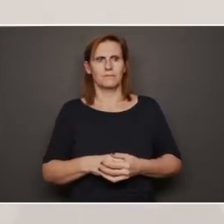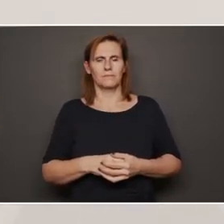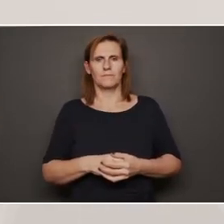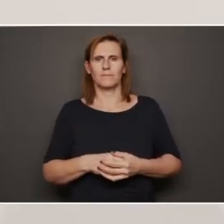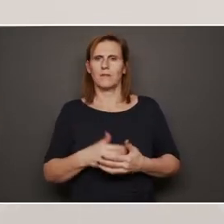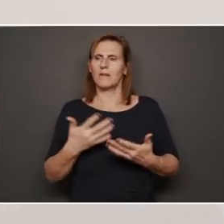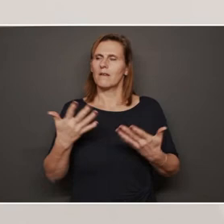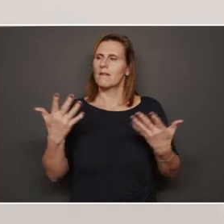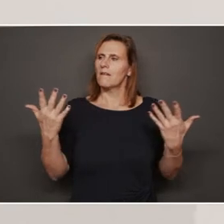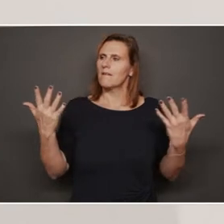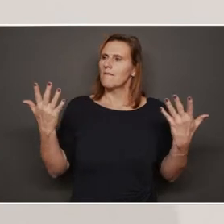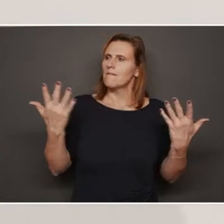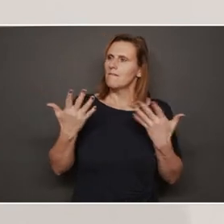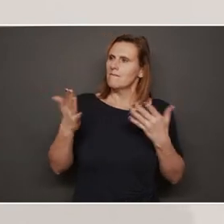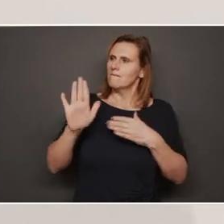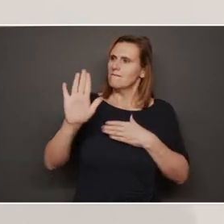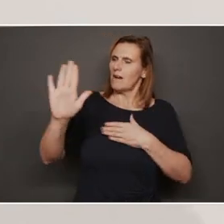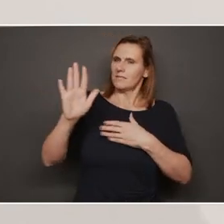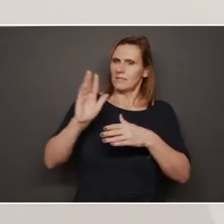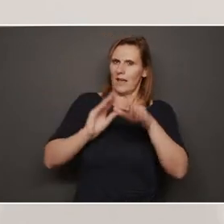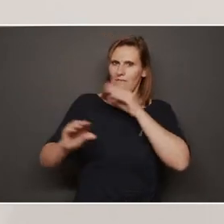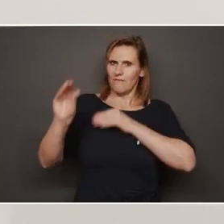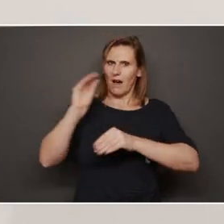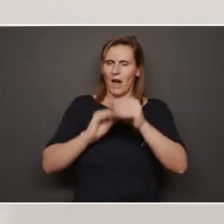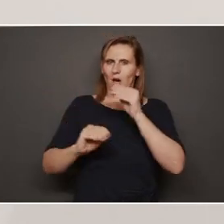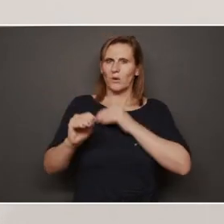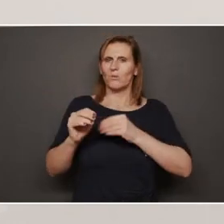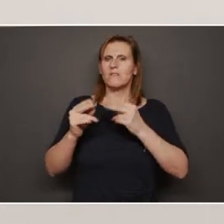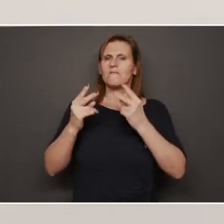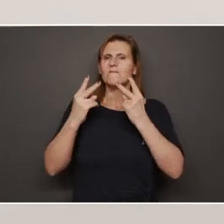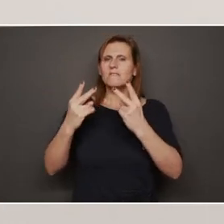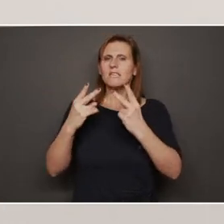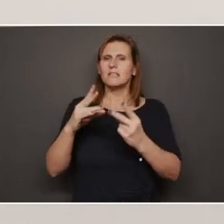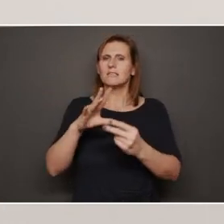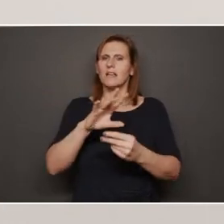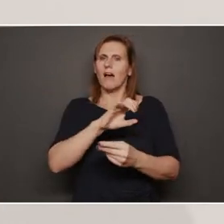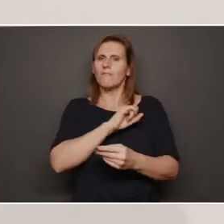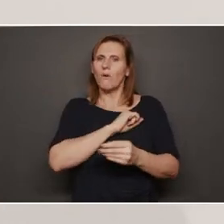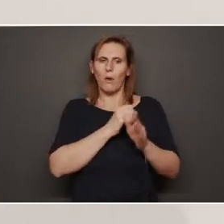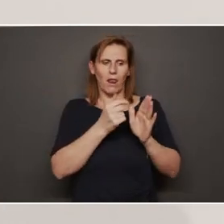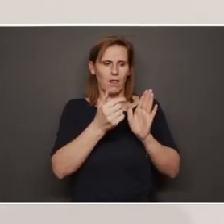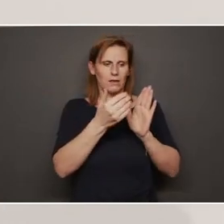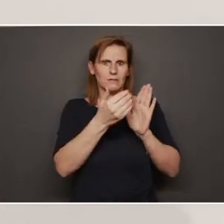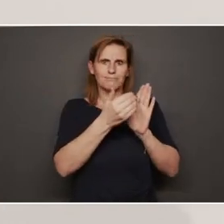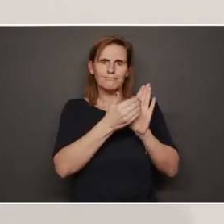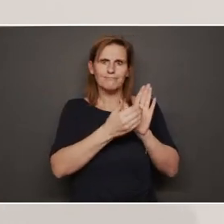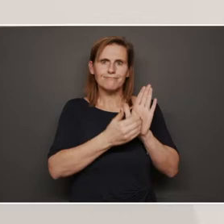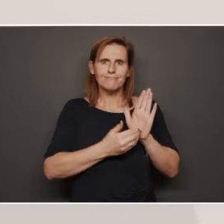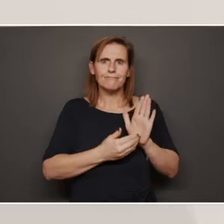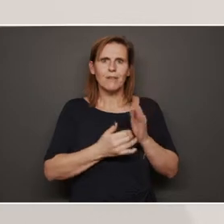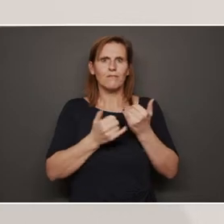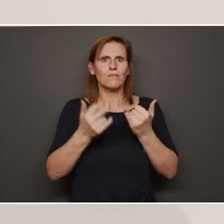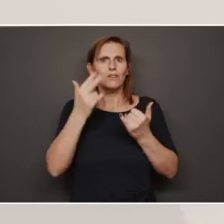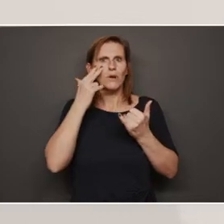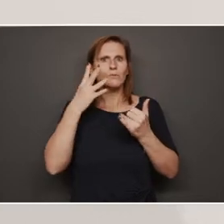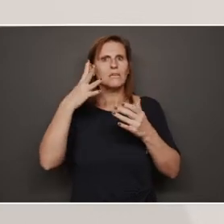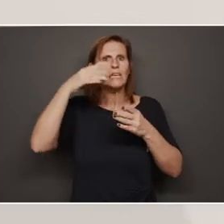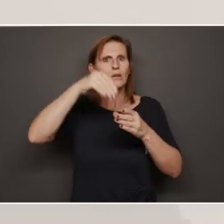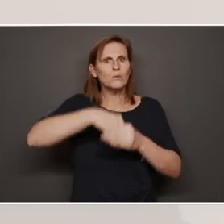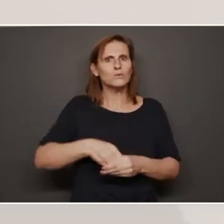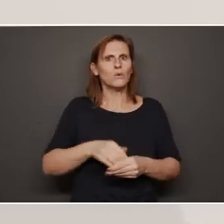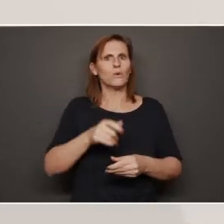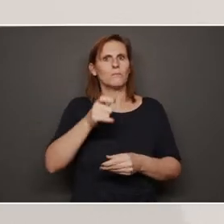Was sind aus Ihrer Erfahrung die wichtigsten Erfolgsfaktoren, dass die Inklusion im